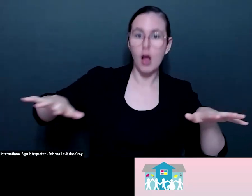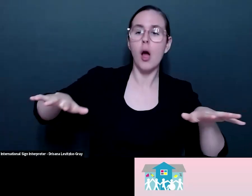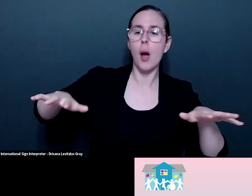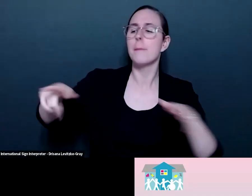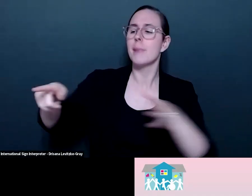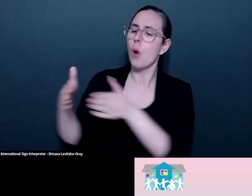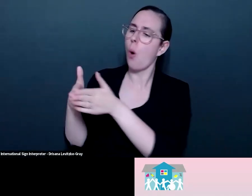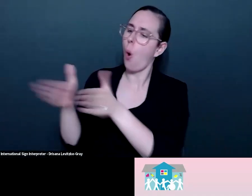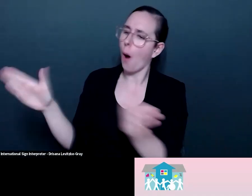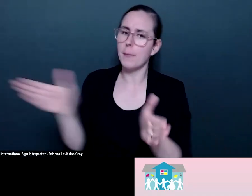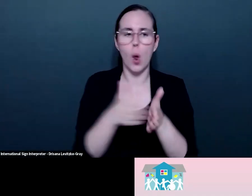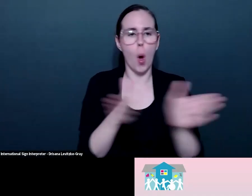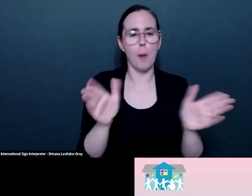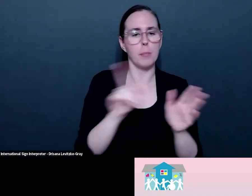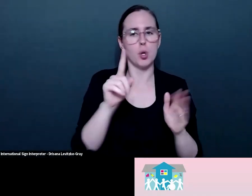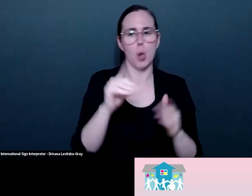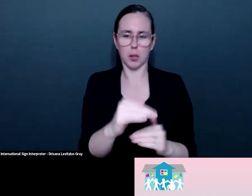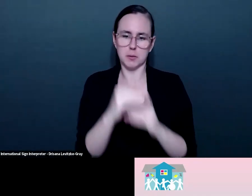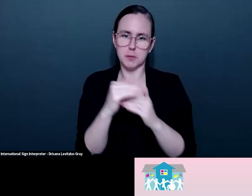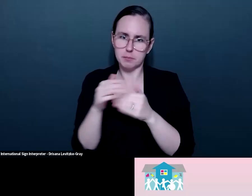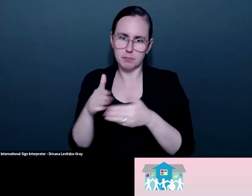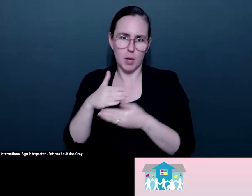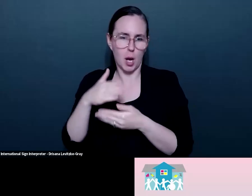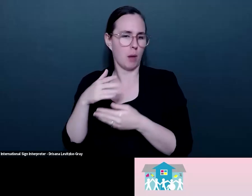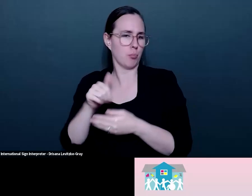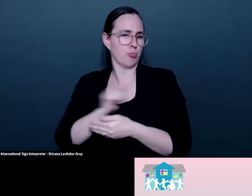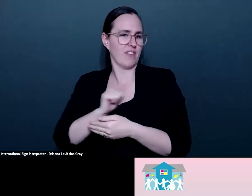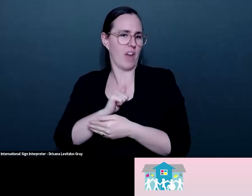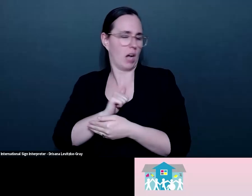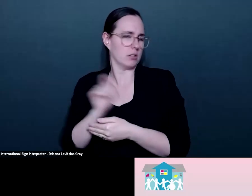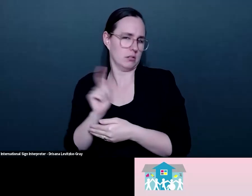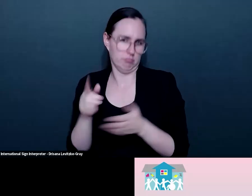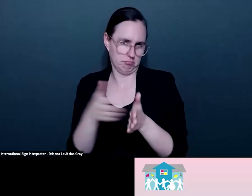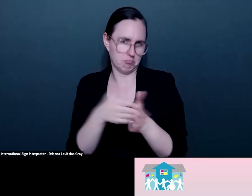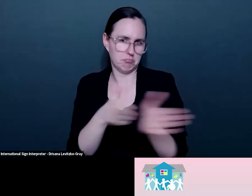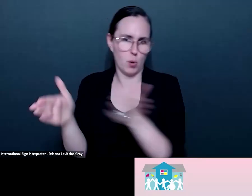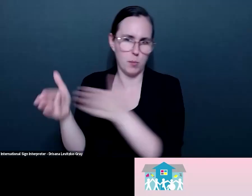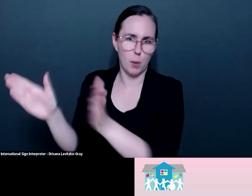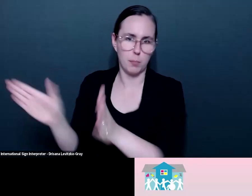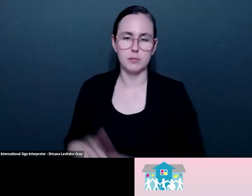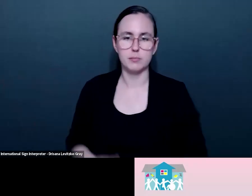Eka a posé, est-ce qu'il y a un programme qu'on peut aussi